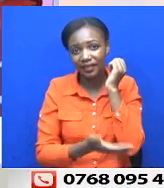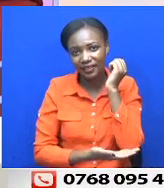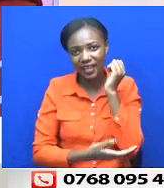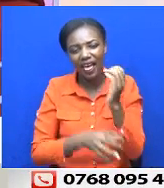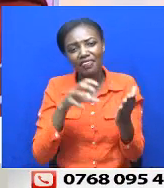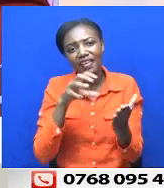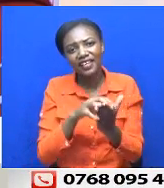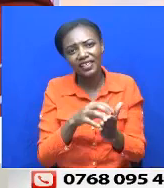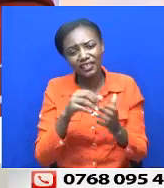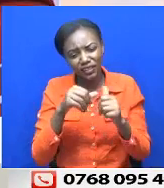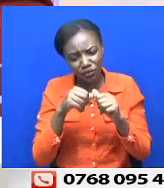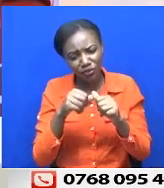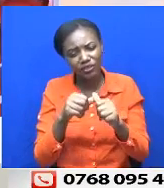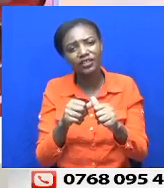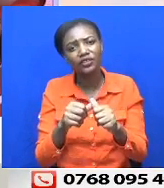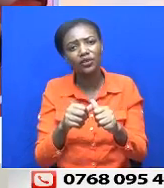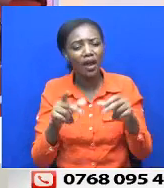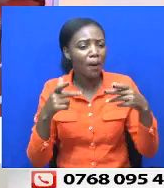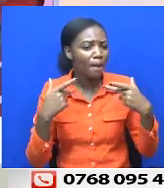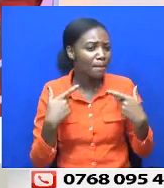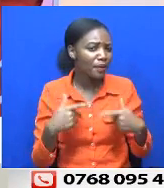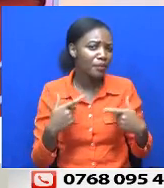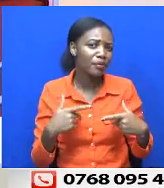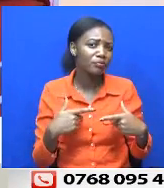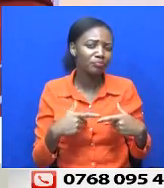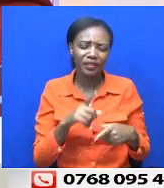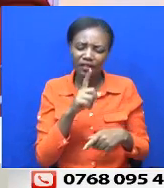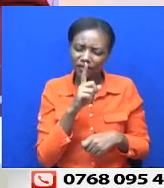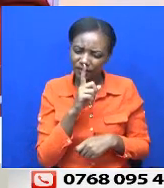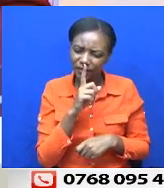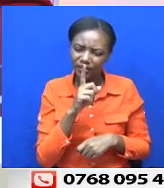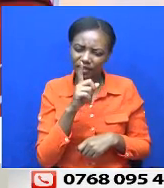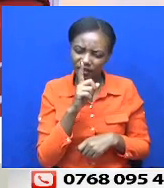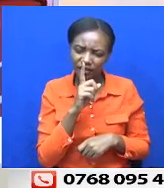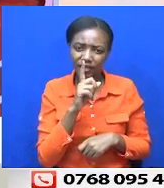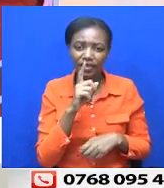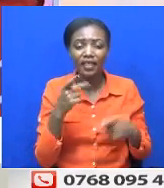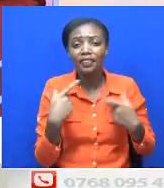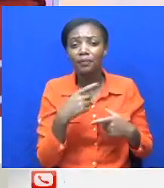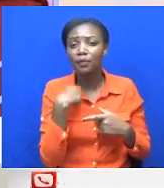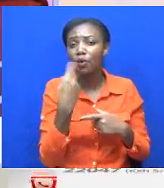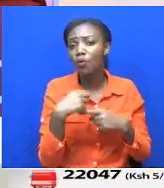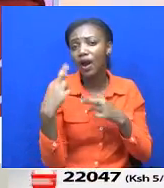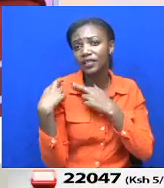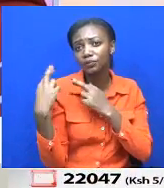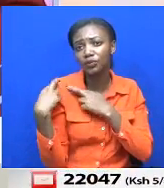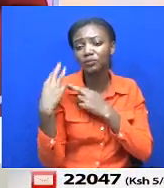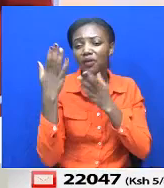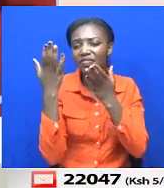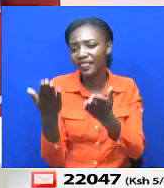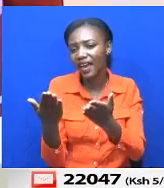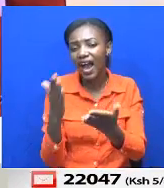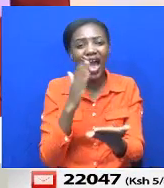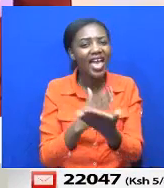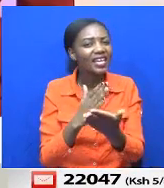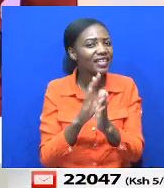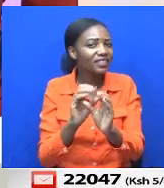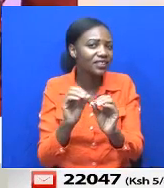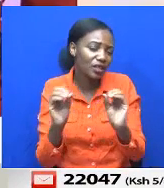bado inaendelea, watuhumiwa bado wakiwa pale pale, washukiwa bado wakiwa pale pale, na hamna haki ambayo